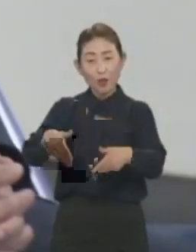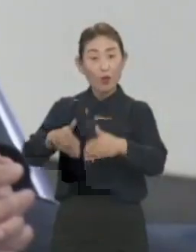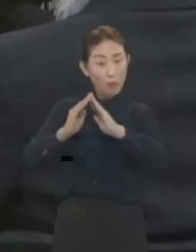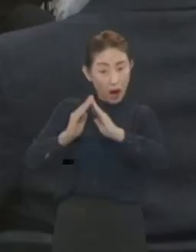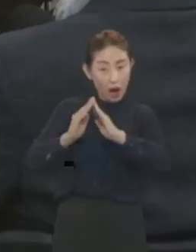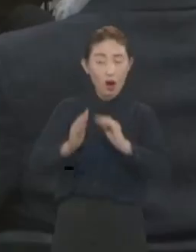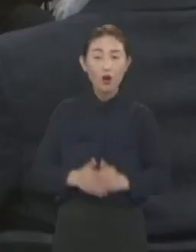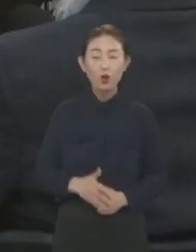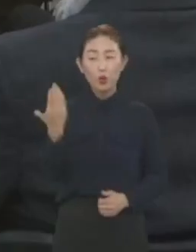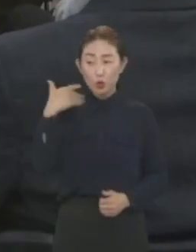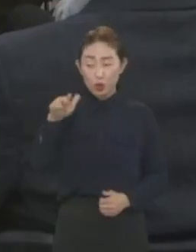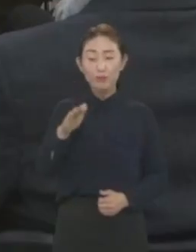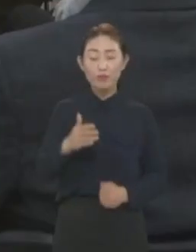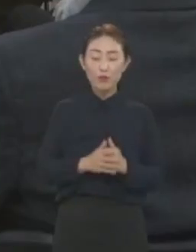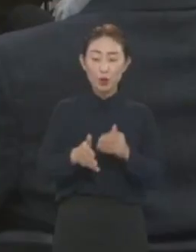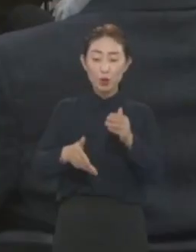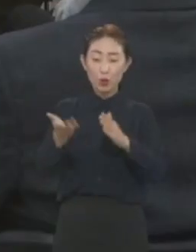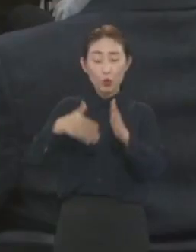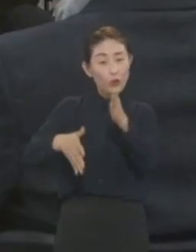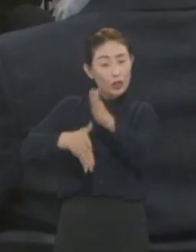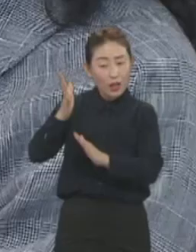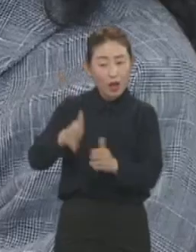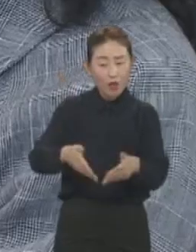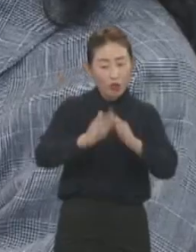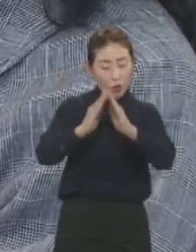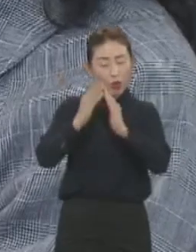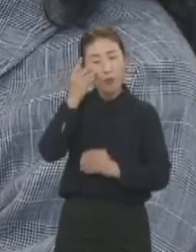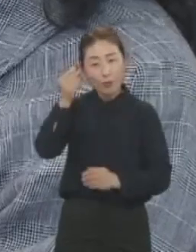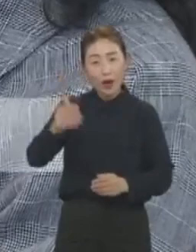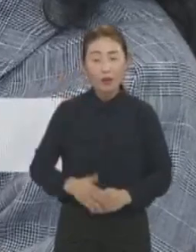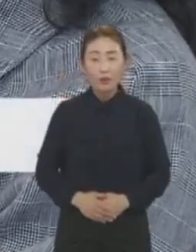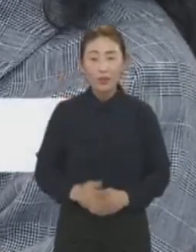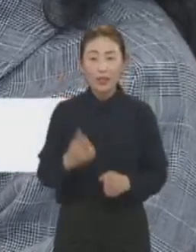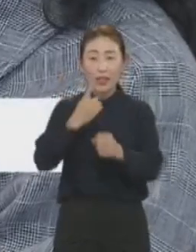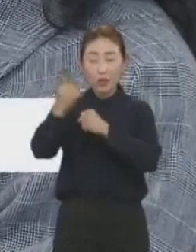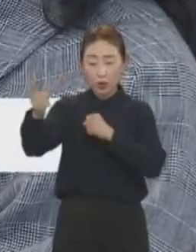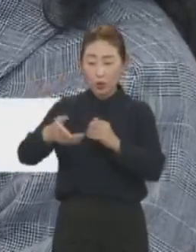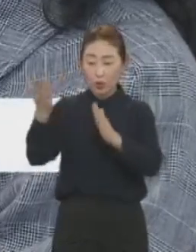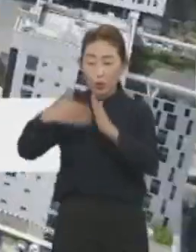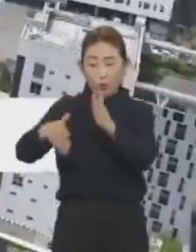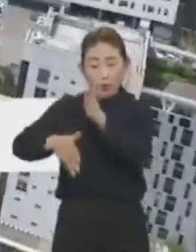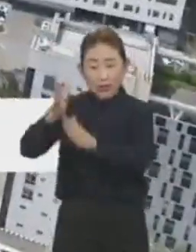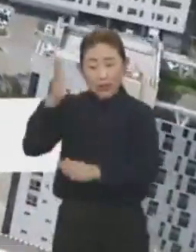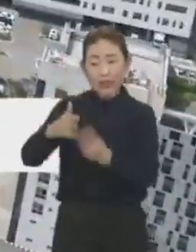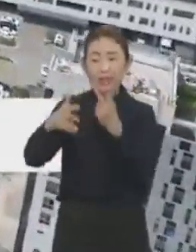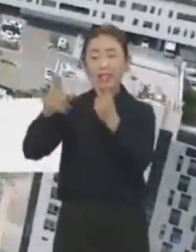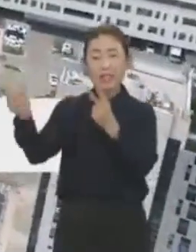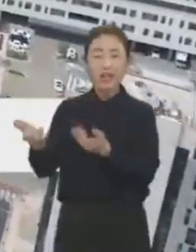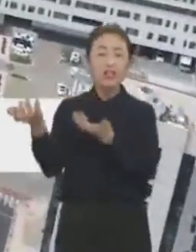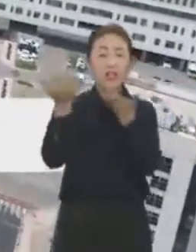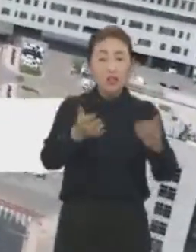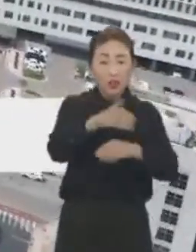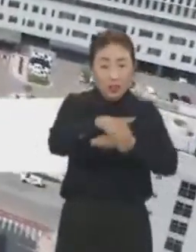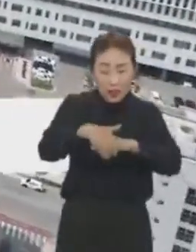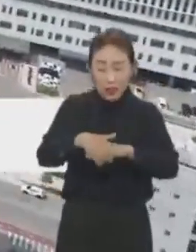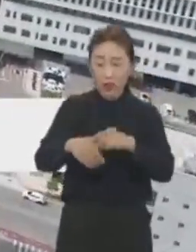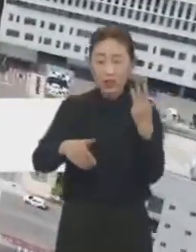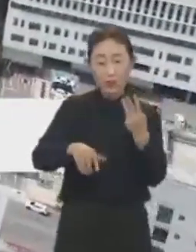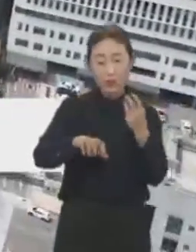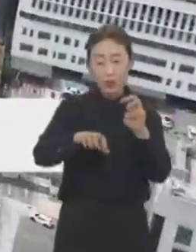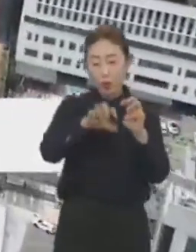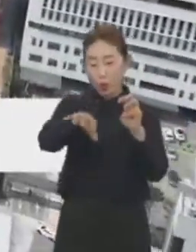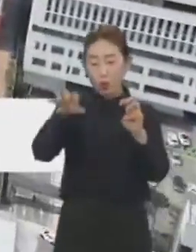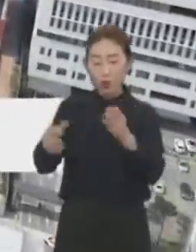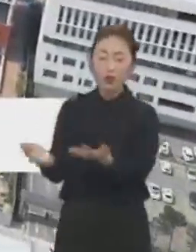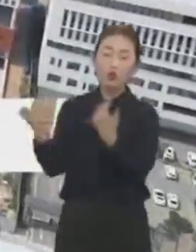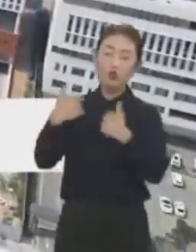최근 잇따르고 있습니다. 충남도는 내년 예상되는 수도권 공공기관 2차 이전을 앞두고 30여 기관에 대한 유치전을